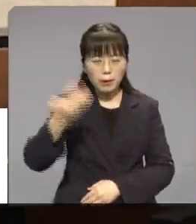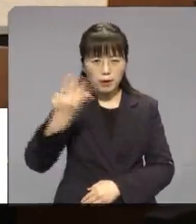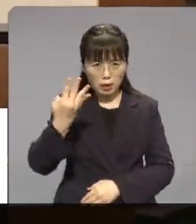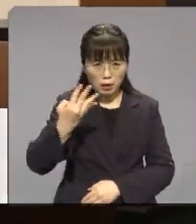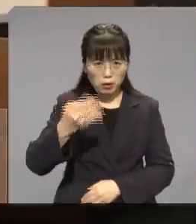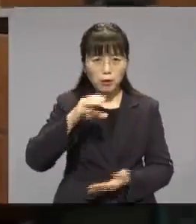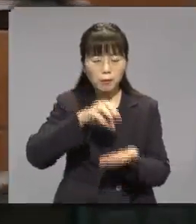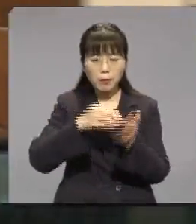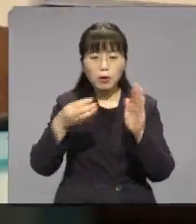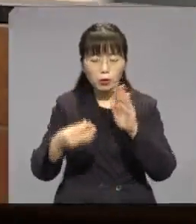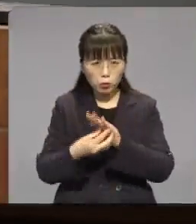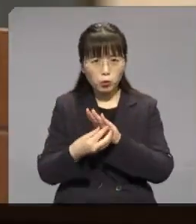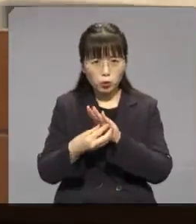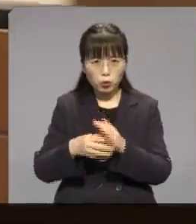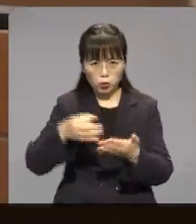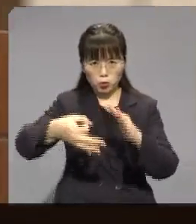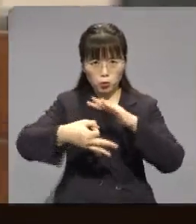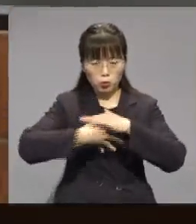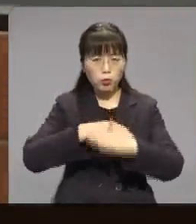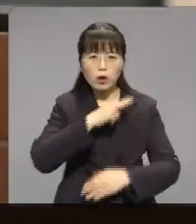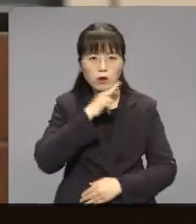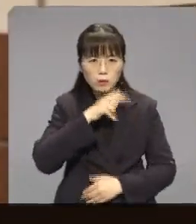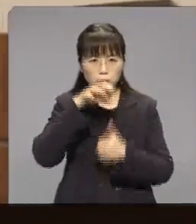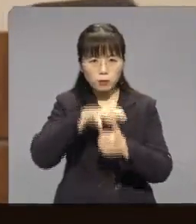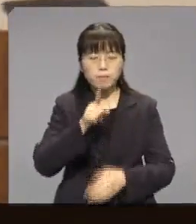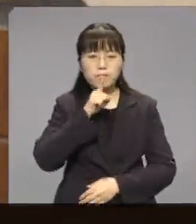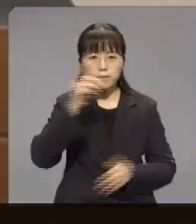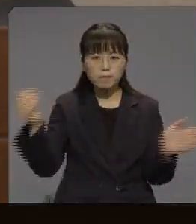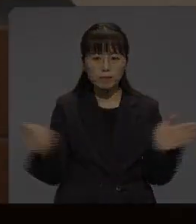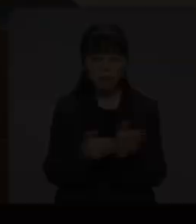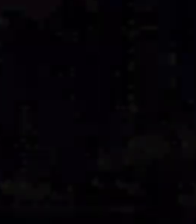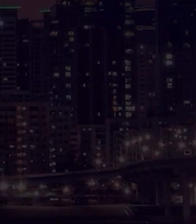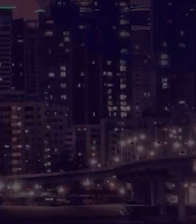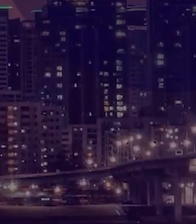366만 원을 수수한 혐의로 구속